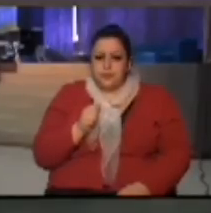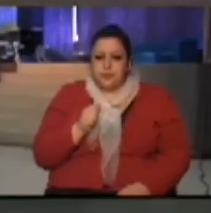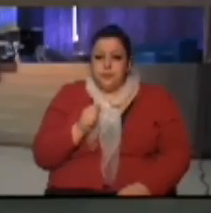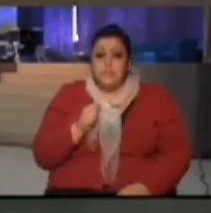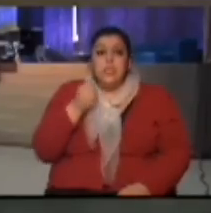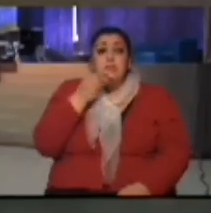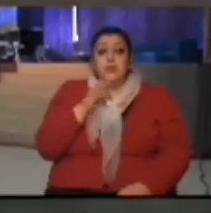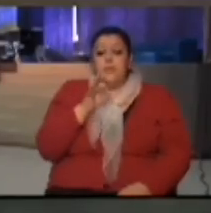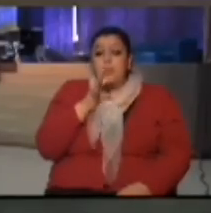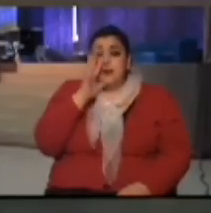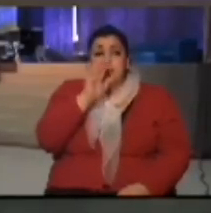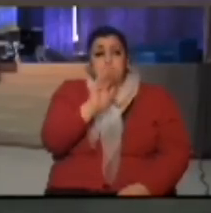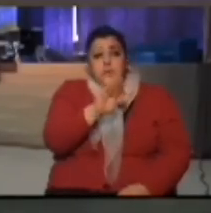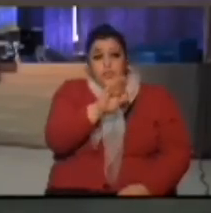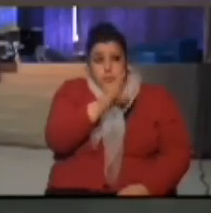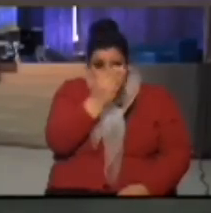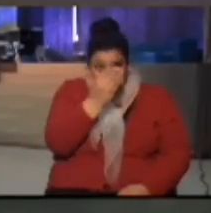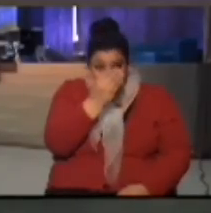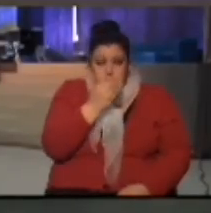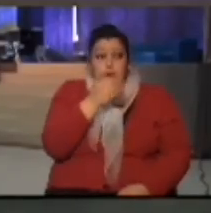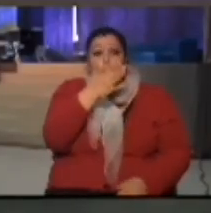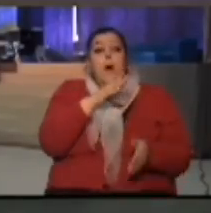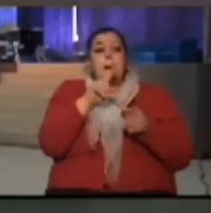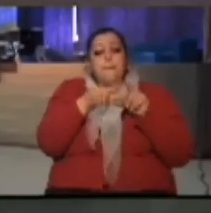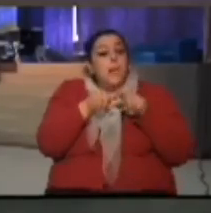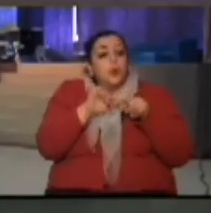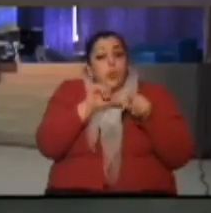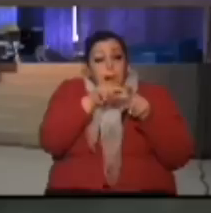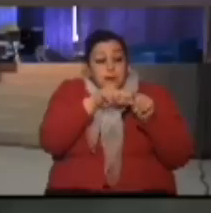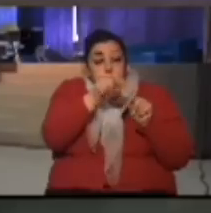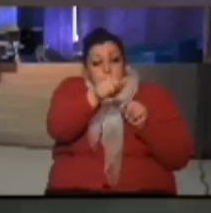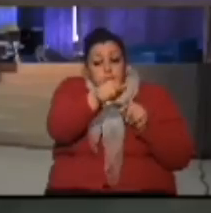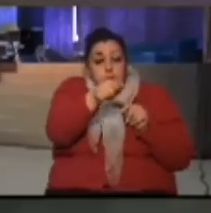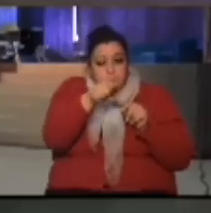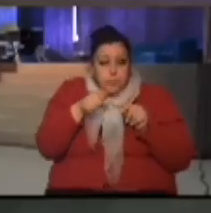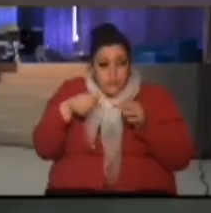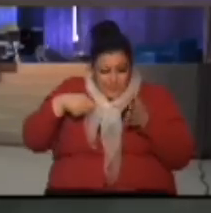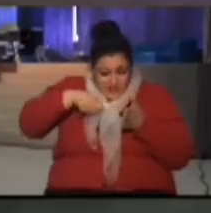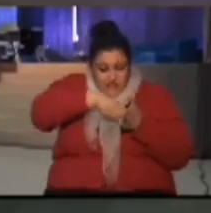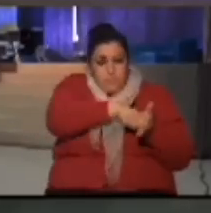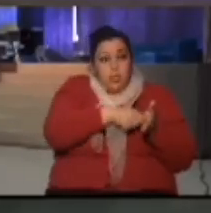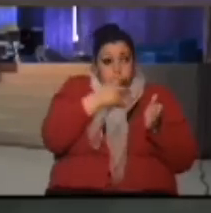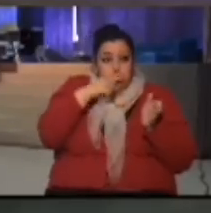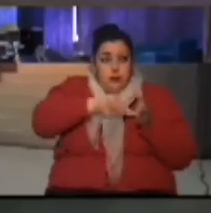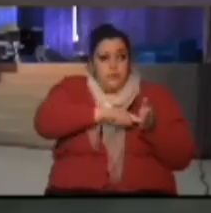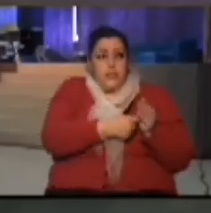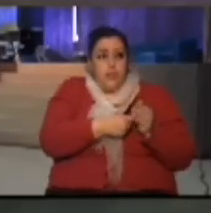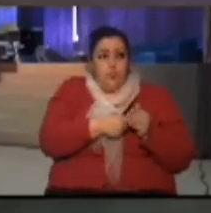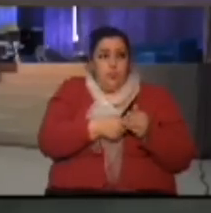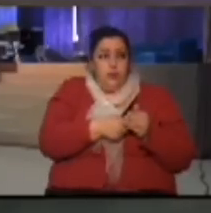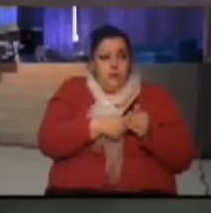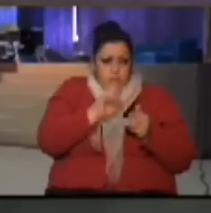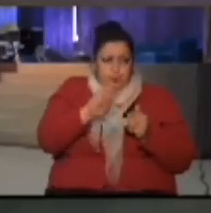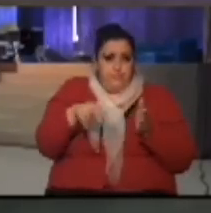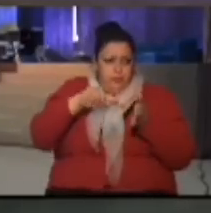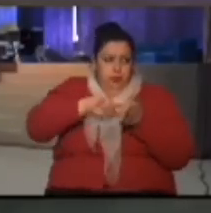Այդ Թովմասին ասեց. Բեր քո մատը, ուրա մատը լբերտենամ։ Բեր իմ ձեռքերը տես։ Բեր